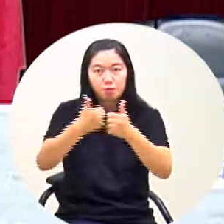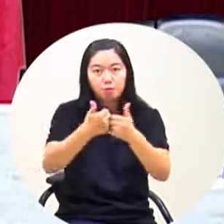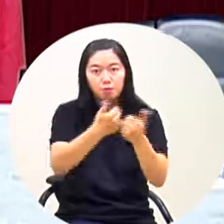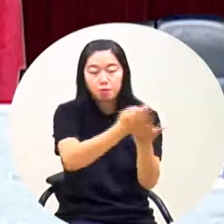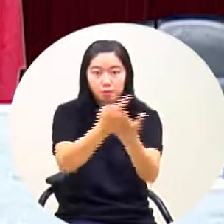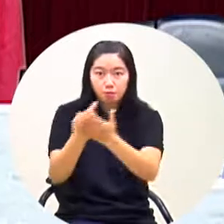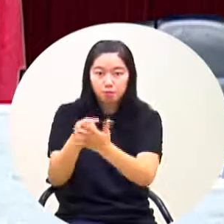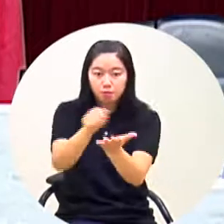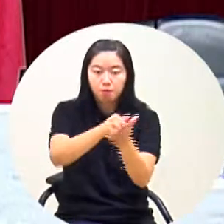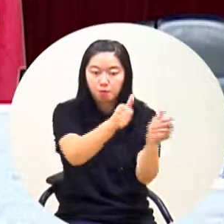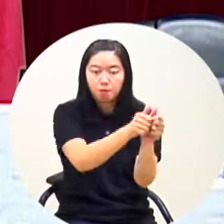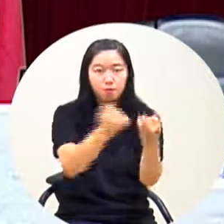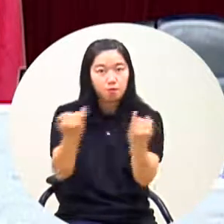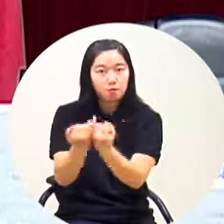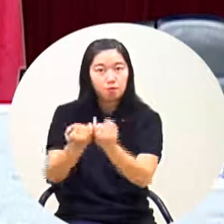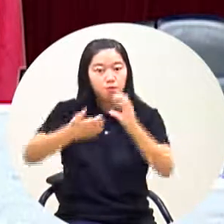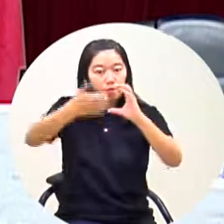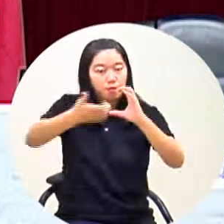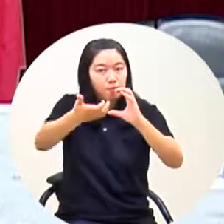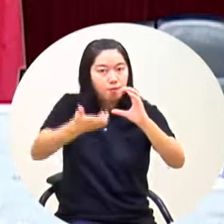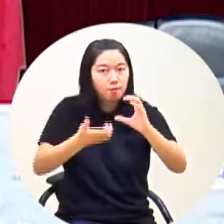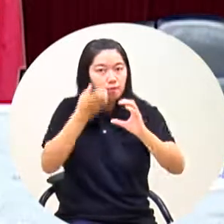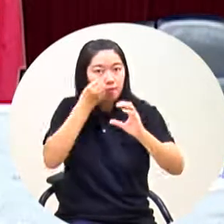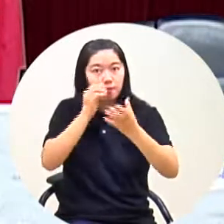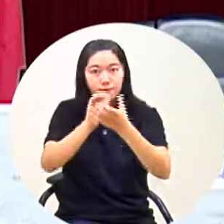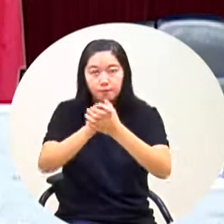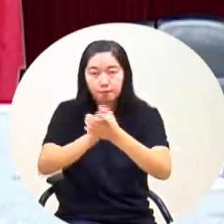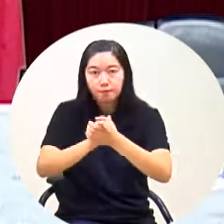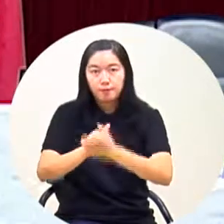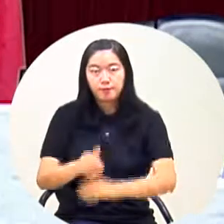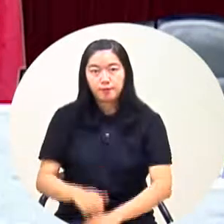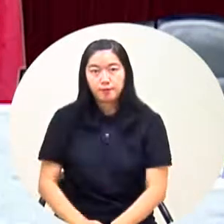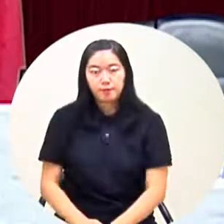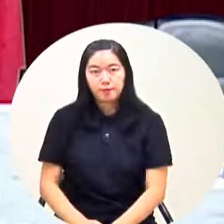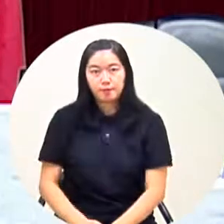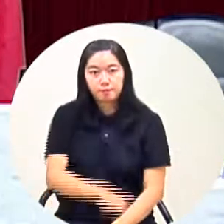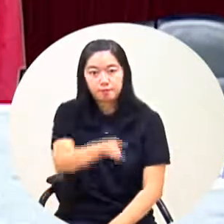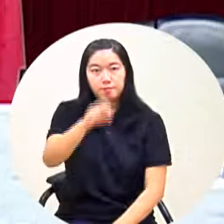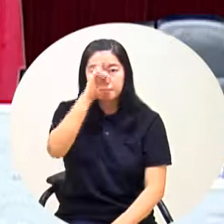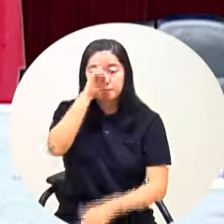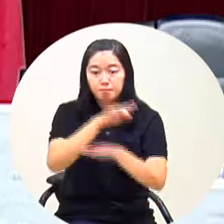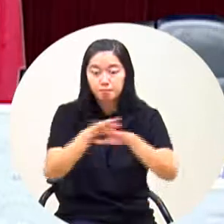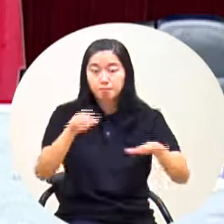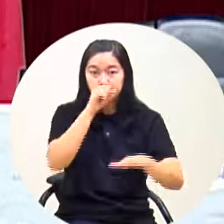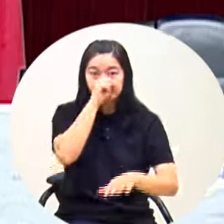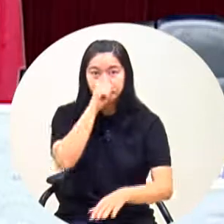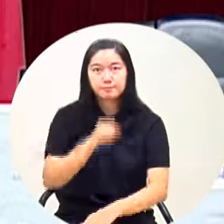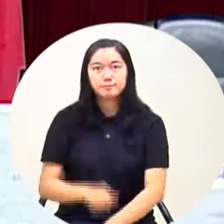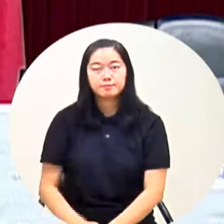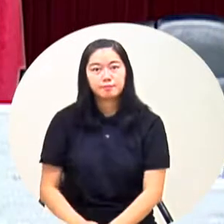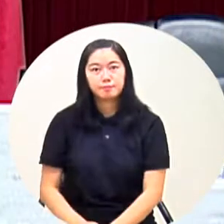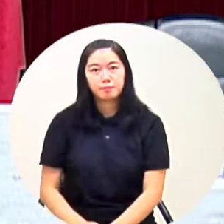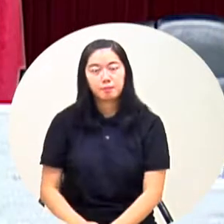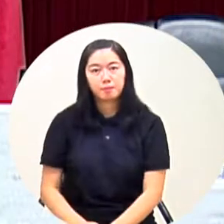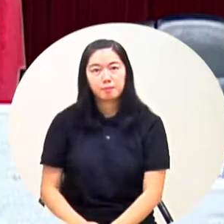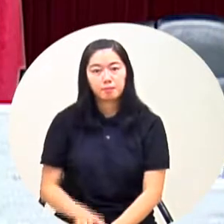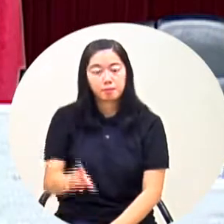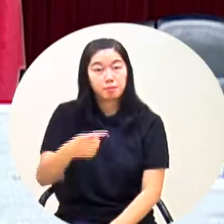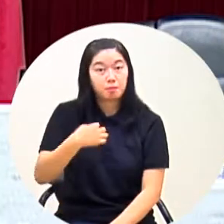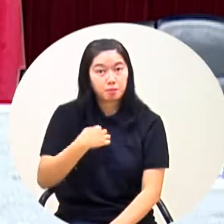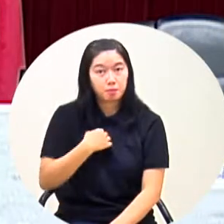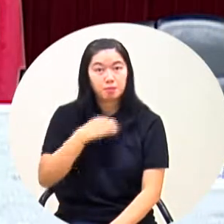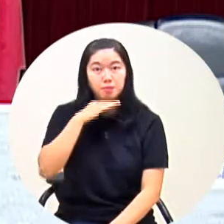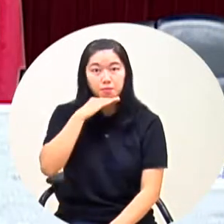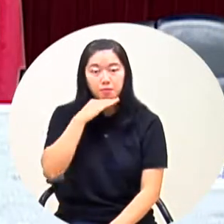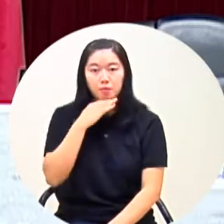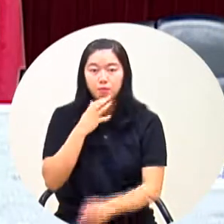进，还有电视机前面的我们市民朋友哈，大家午安，大家好哈。首先本席呢，等一下针对